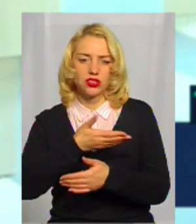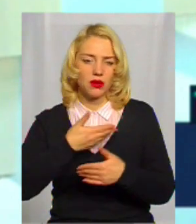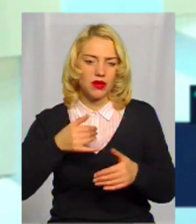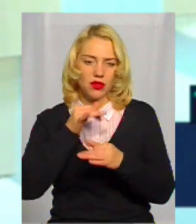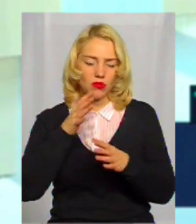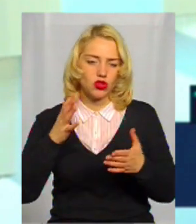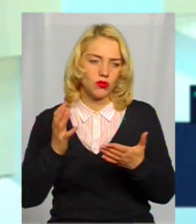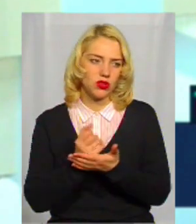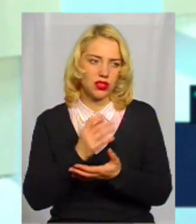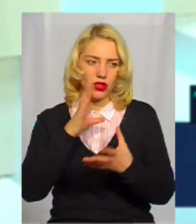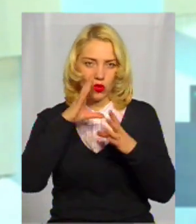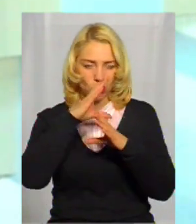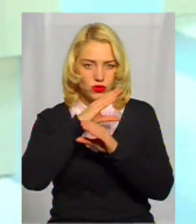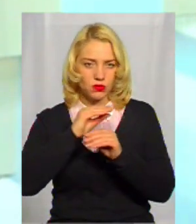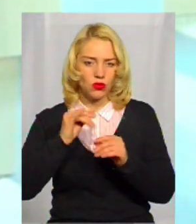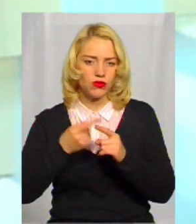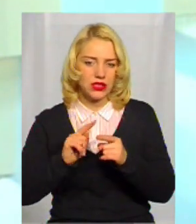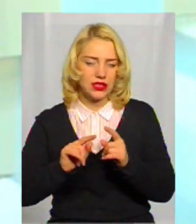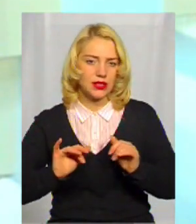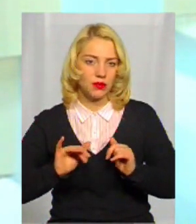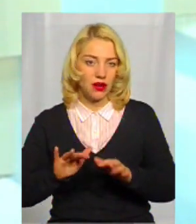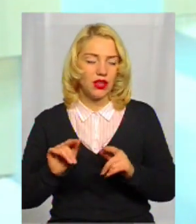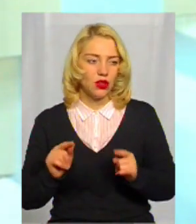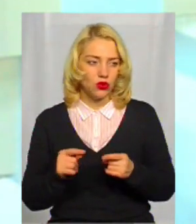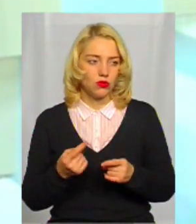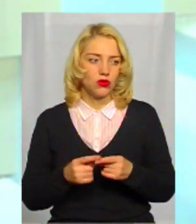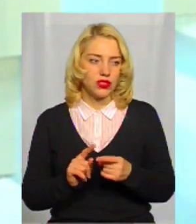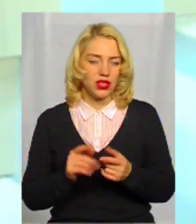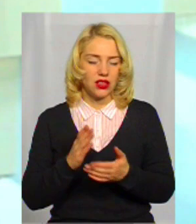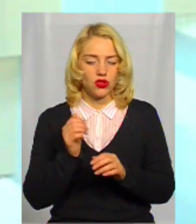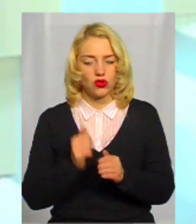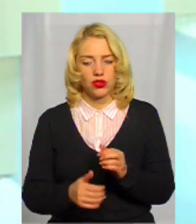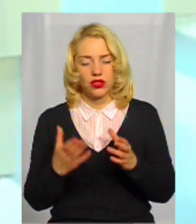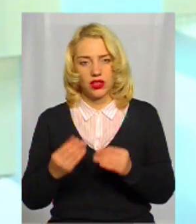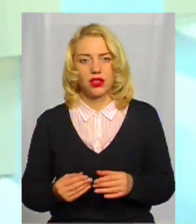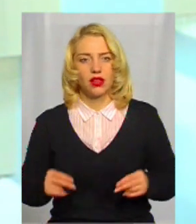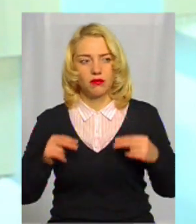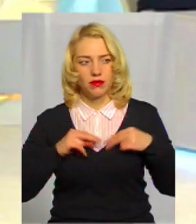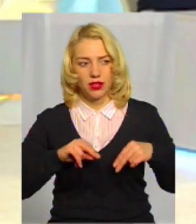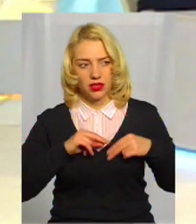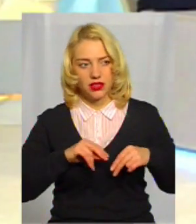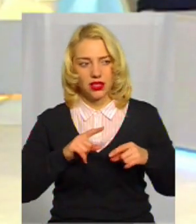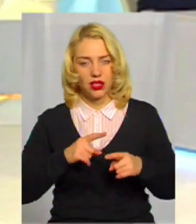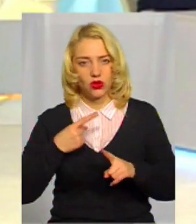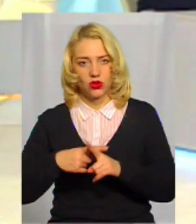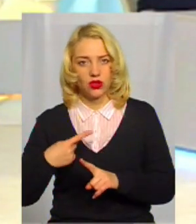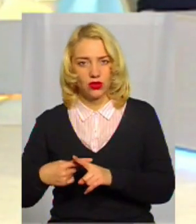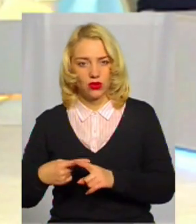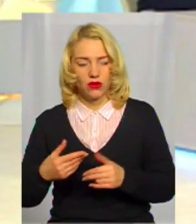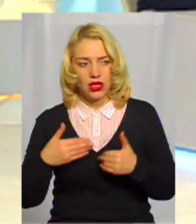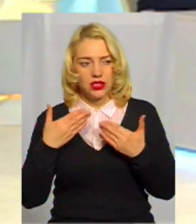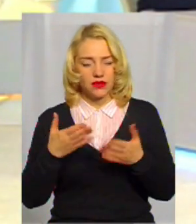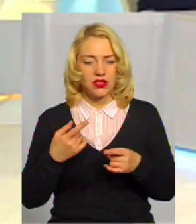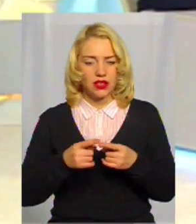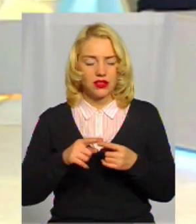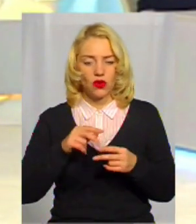досягти, так сказати, успіху в цій справі. Тому це є щоденна праця і додатково звернення на це уваги